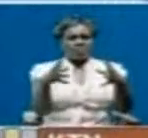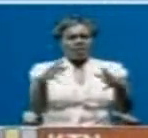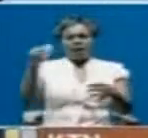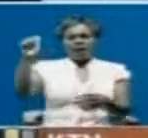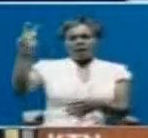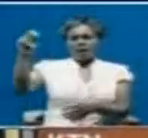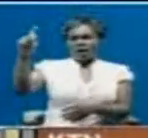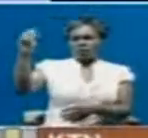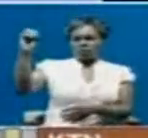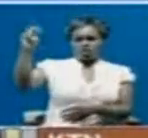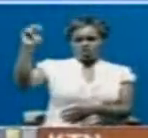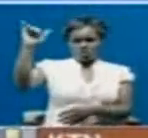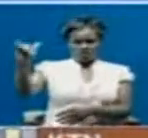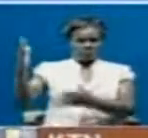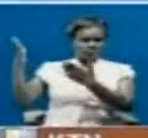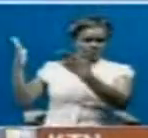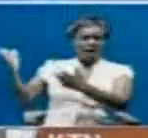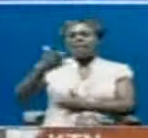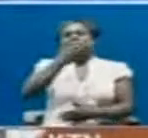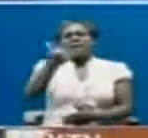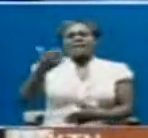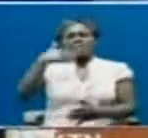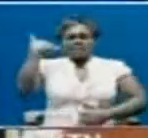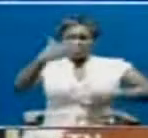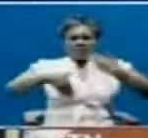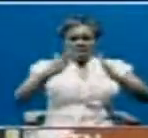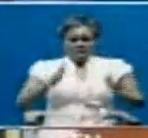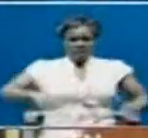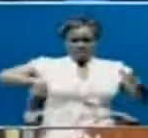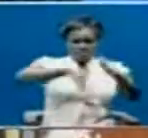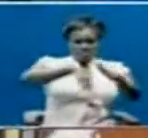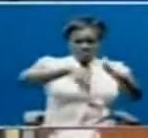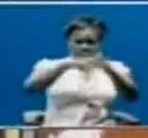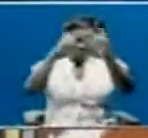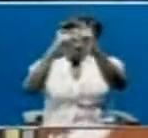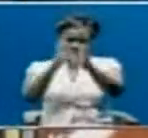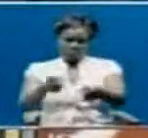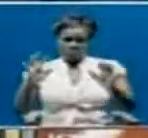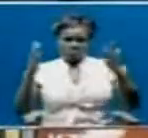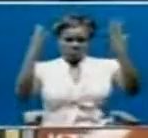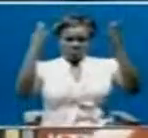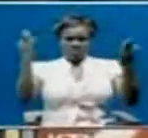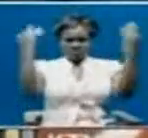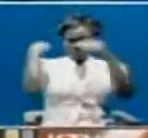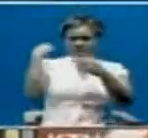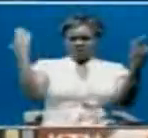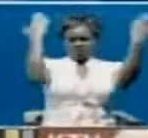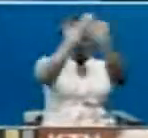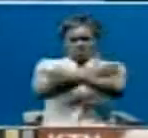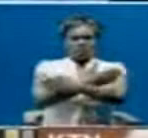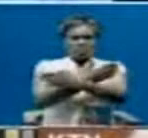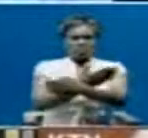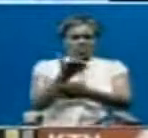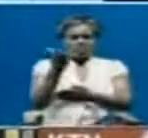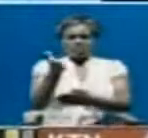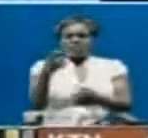Antony Ekaliani Ndolo ndiye mchezaji bora soka nchini baada ya kutuzwa katika hafla ya wachezaji bora jana usiku. Kiungo huyu